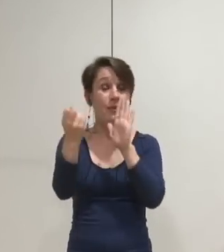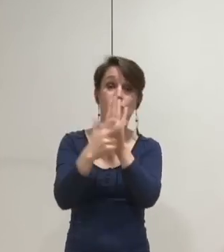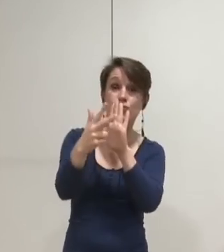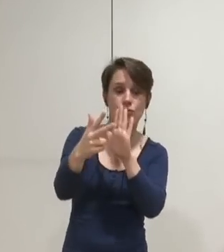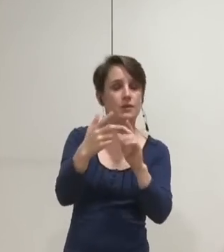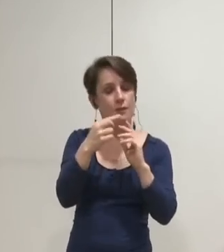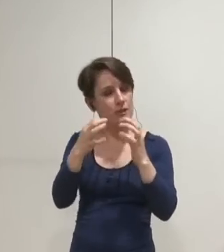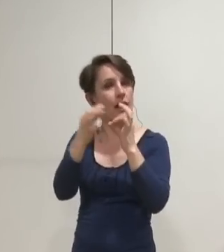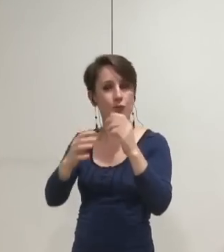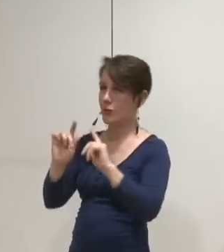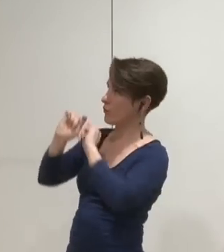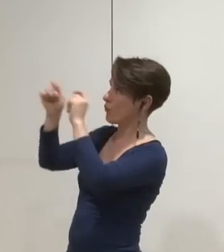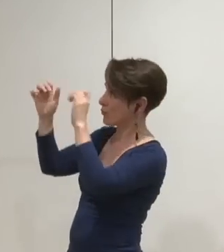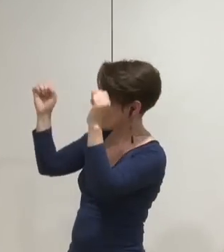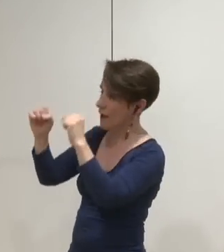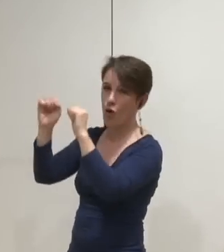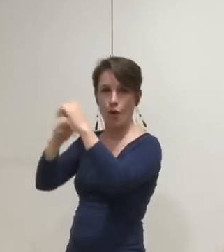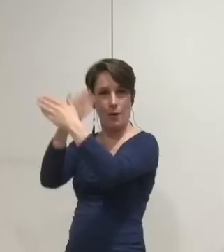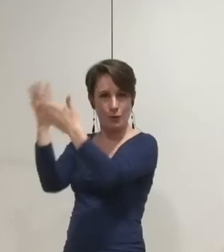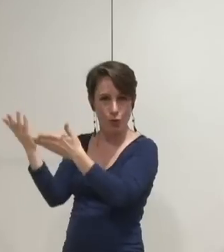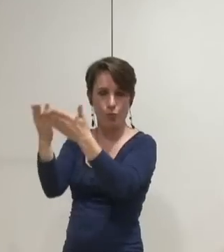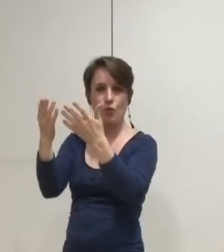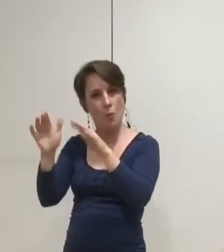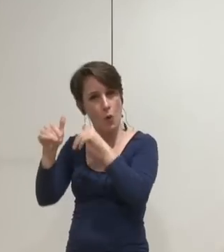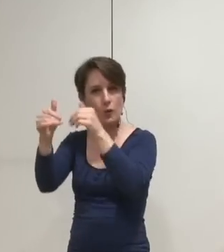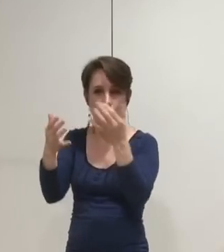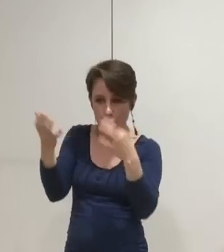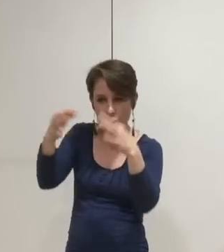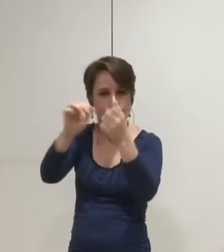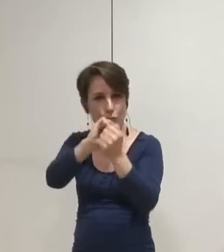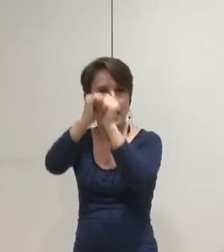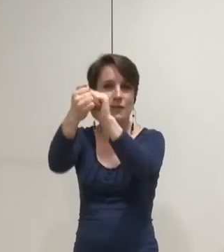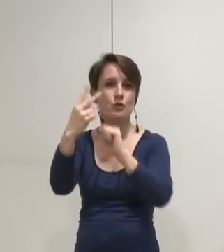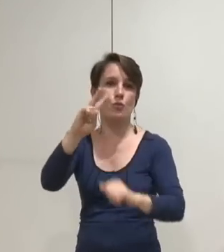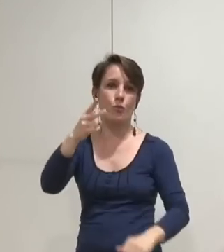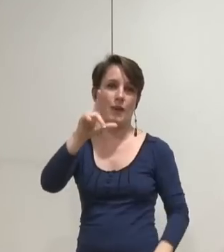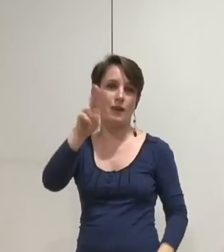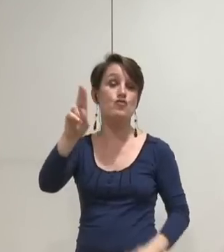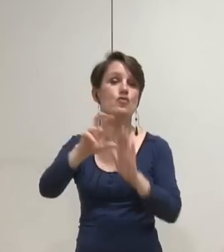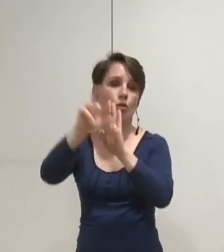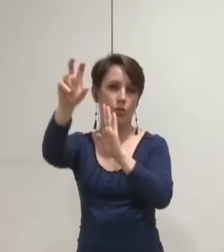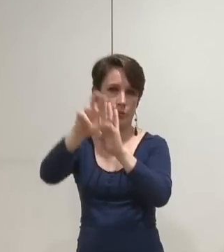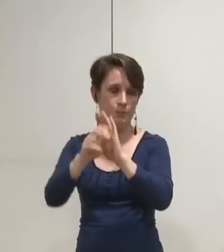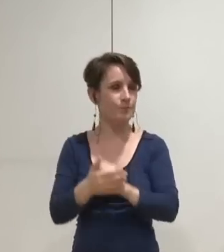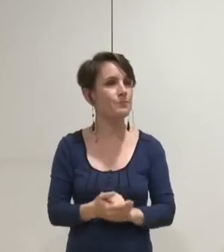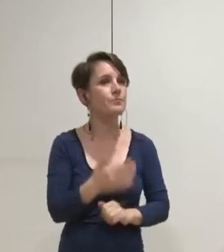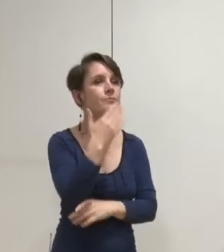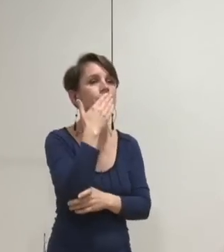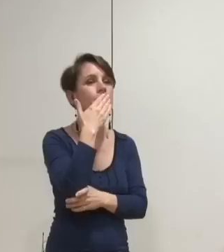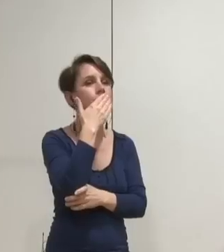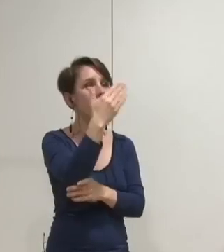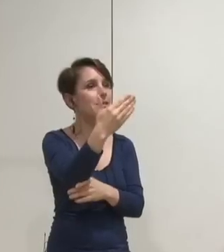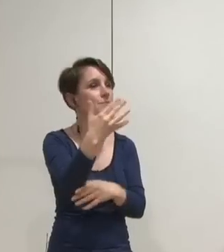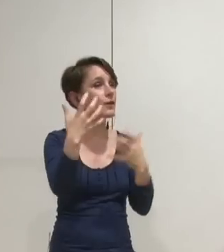pour poursuivre la procédure de révision du PLU de Grenoble je vous remercie il y